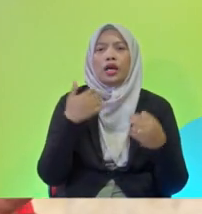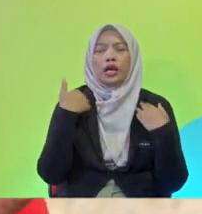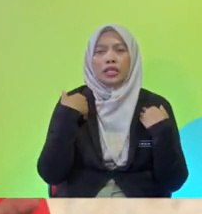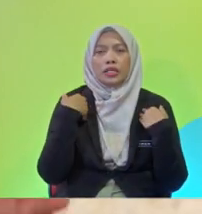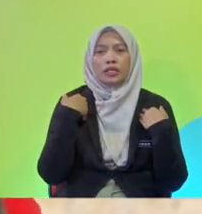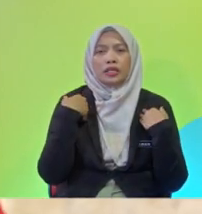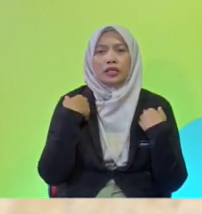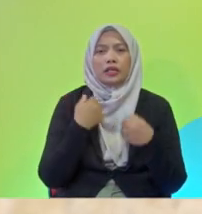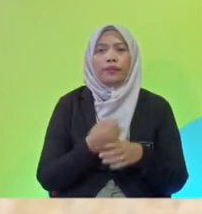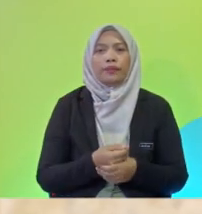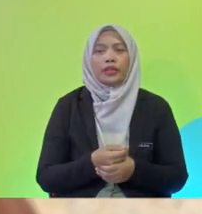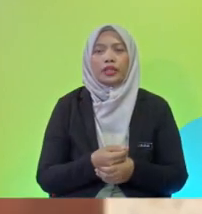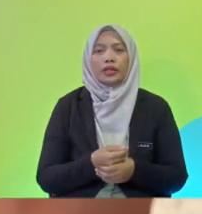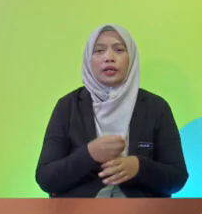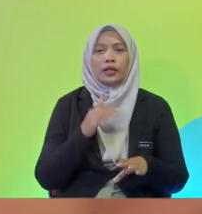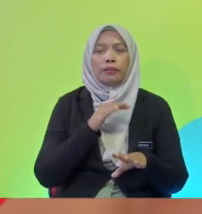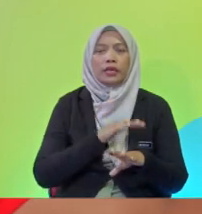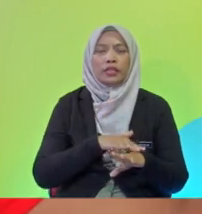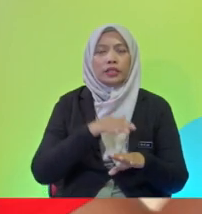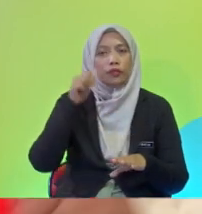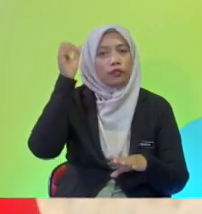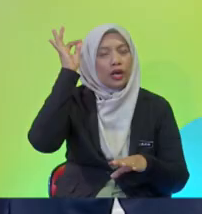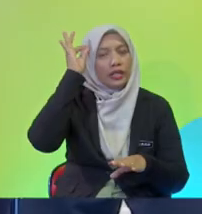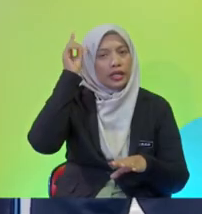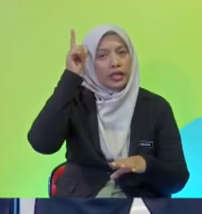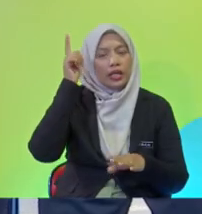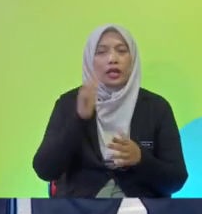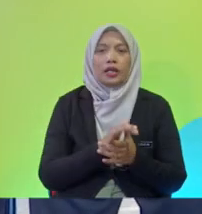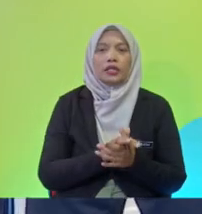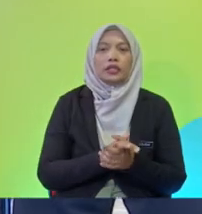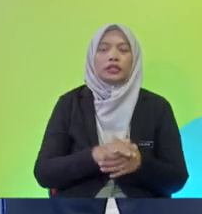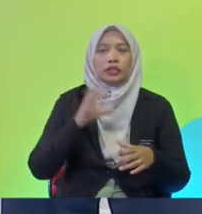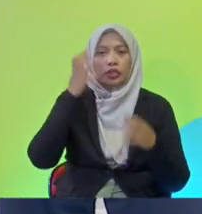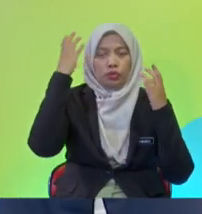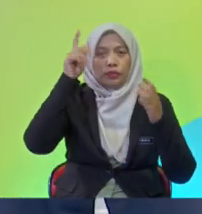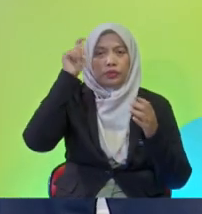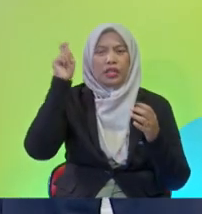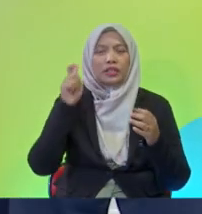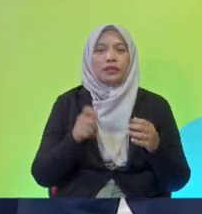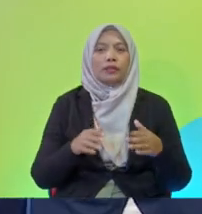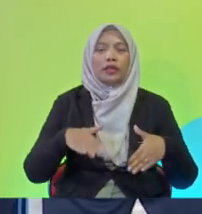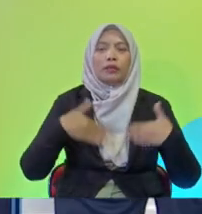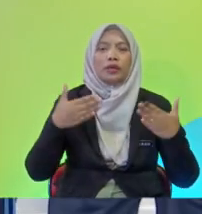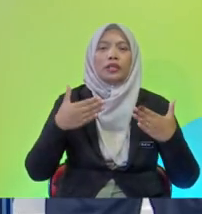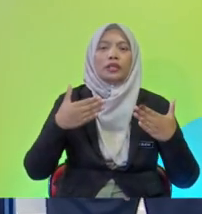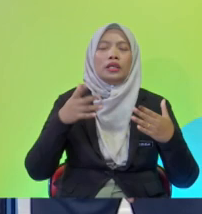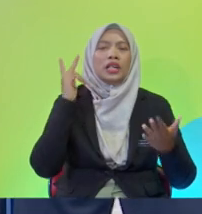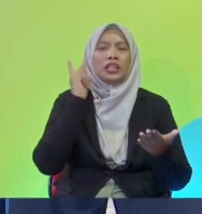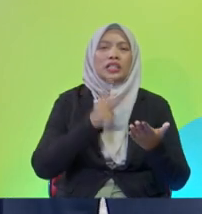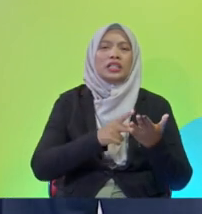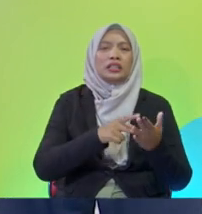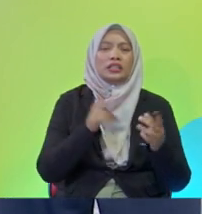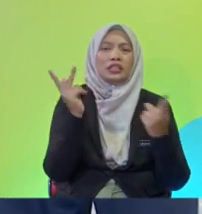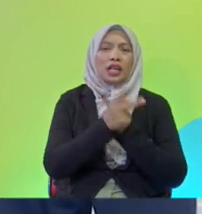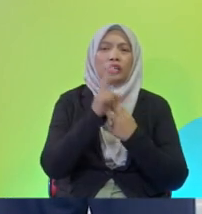situasi berlaku tadi saya situasi berlaku pada pada Fadil tadi. Okey Fadil, cikgu nak tanya sikit, macam mana kamu boleh kena sekali dua